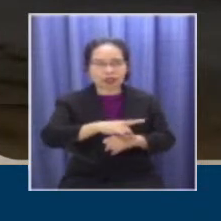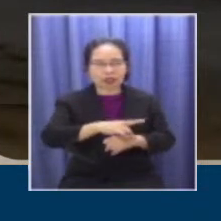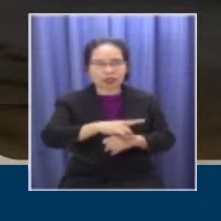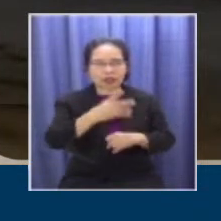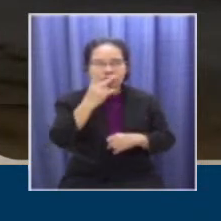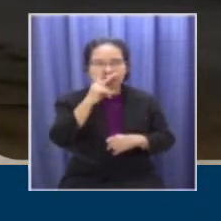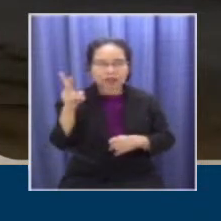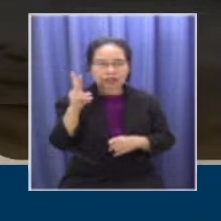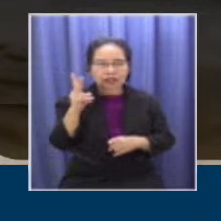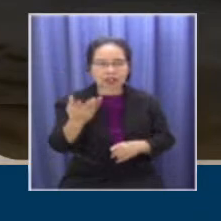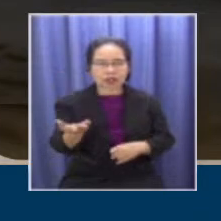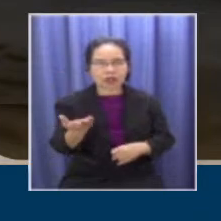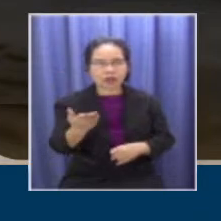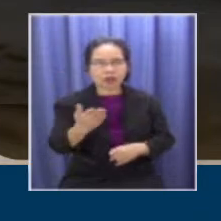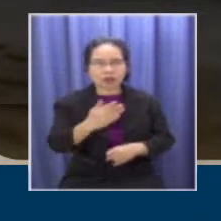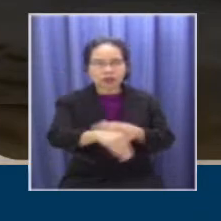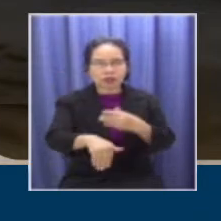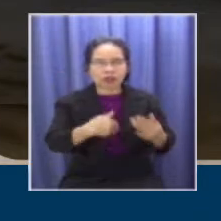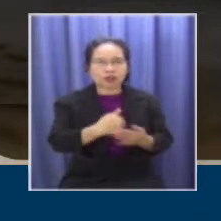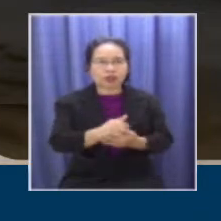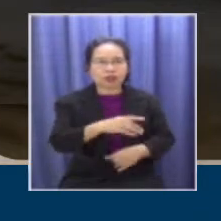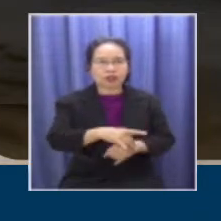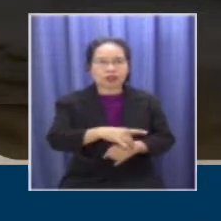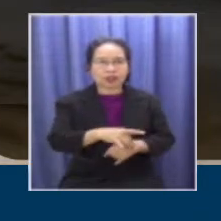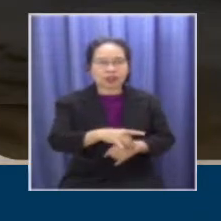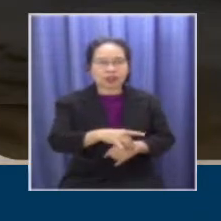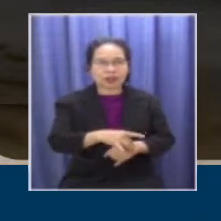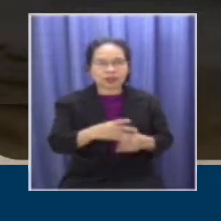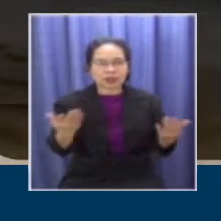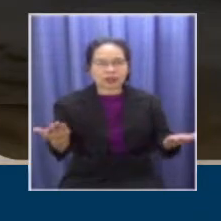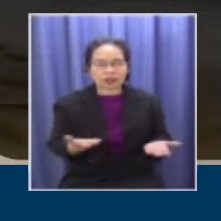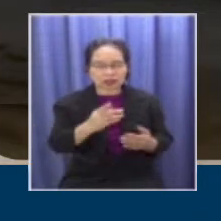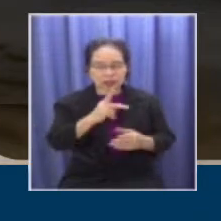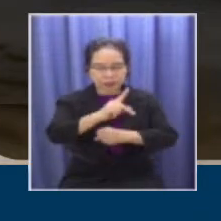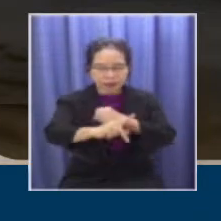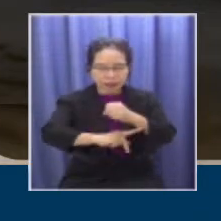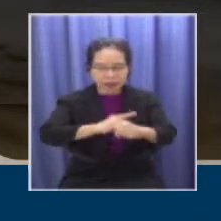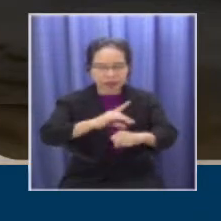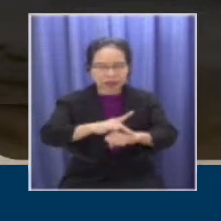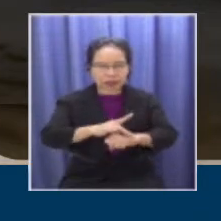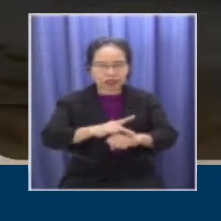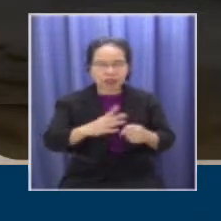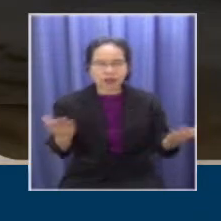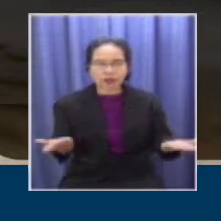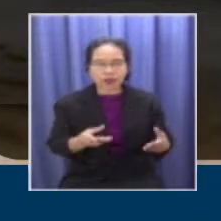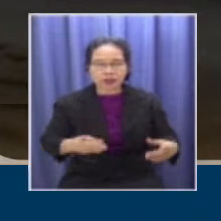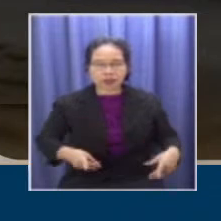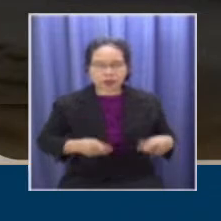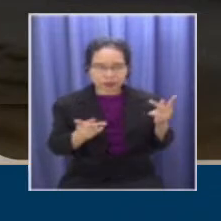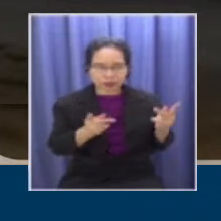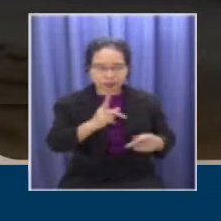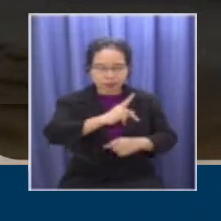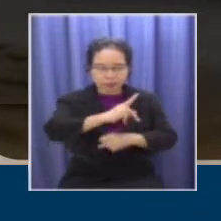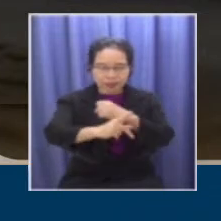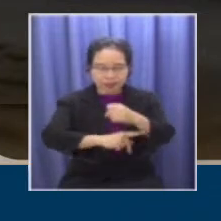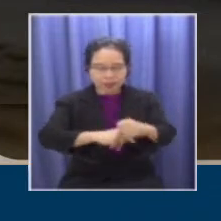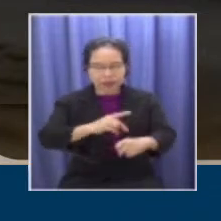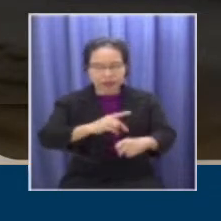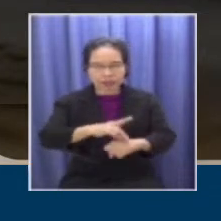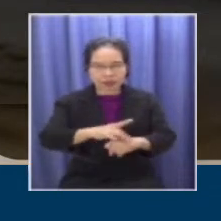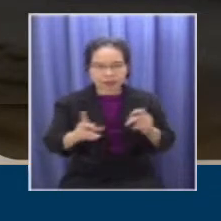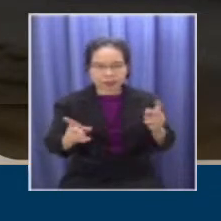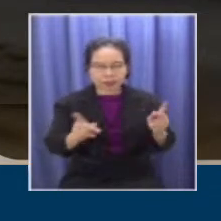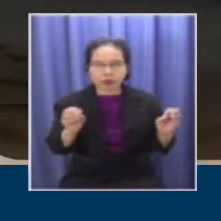nsia na wɔma nipa ma nyina frimoja baako mutena asase so nyina